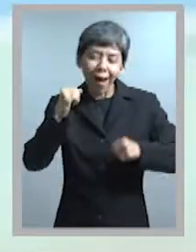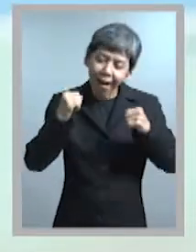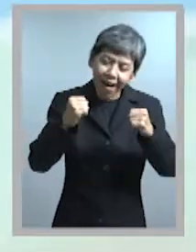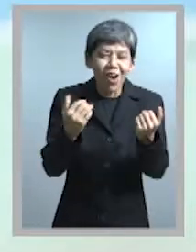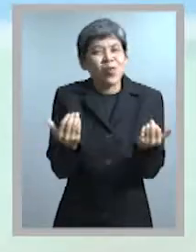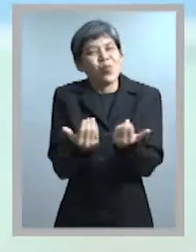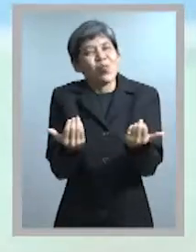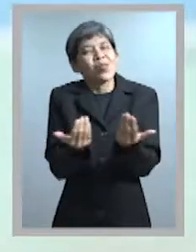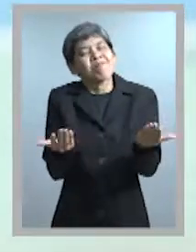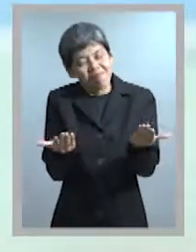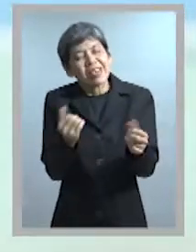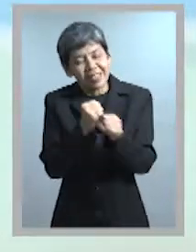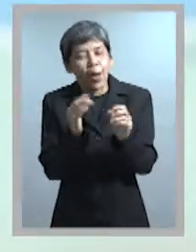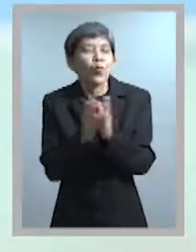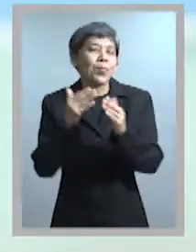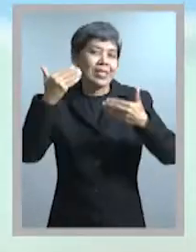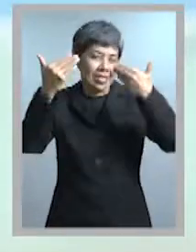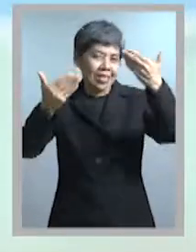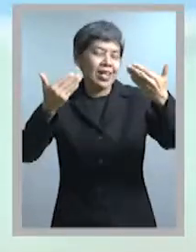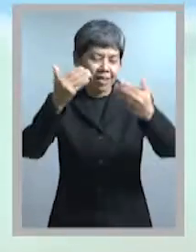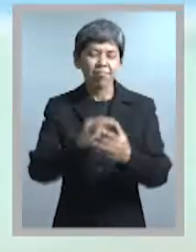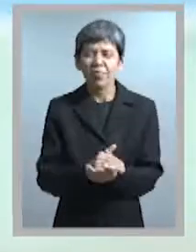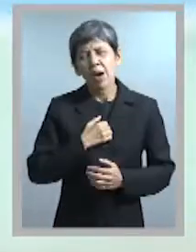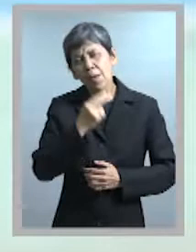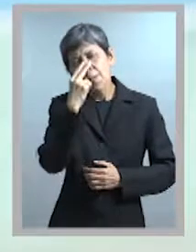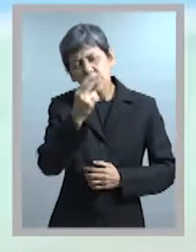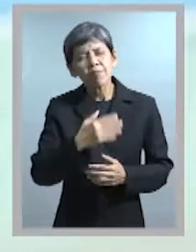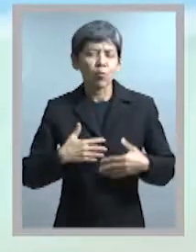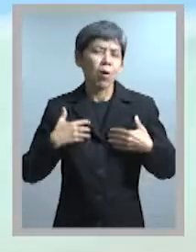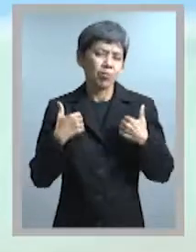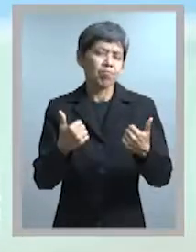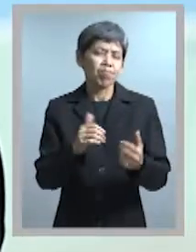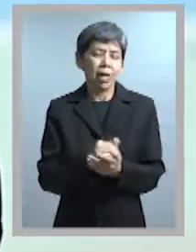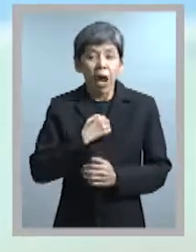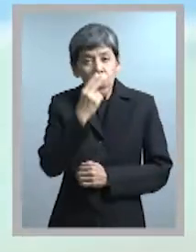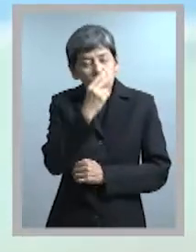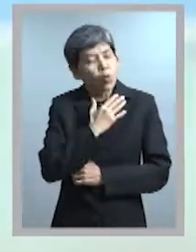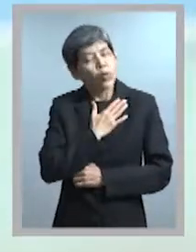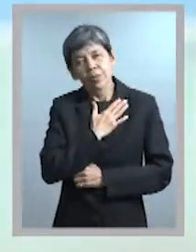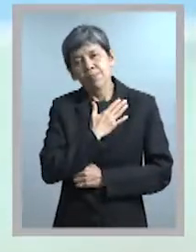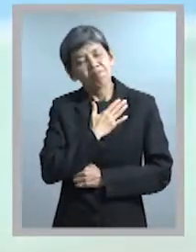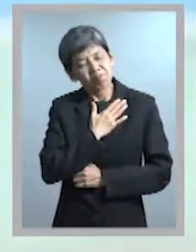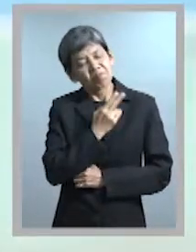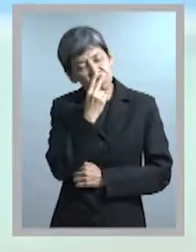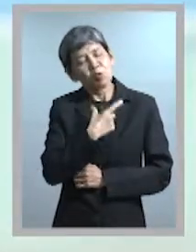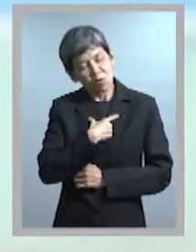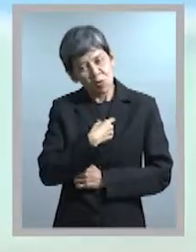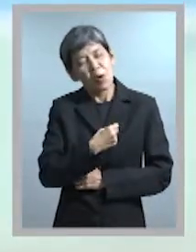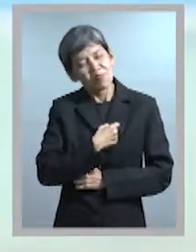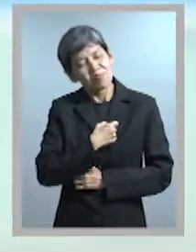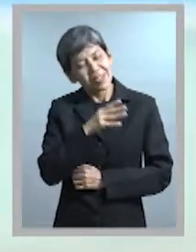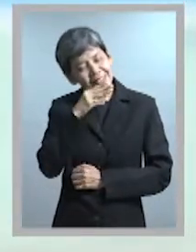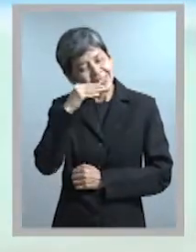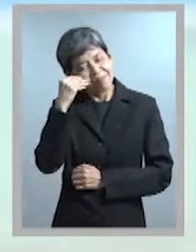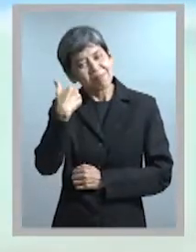าเชียร์ลูกๆของตัวเองนะครับได้มาทำกิจกรรมร่วมกันผมว่ามันมีความสุขอะขนาดเราดูเรายังชอบเลยเร